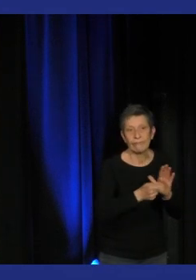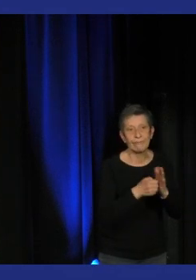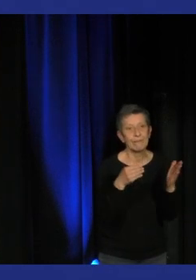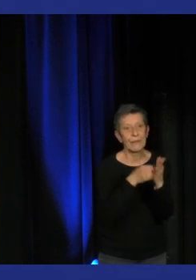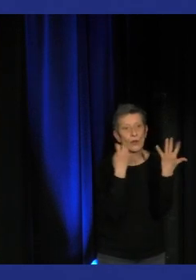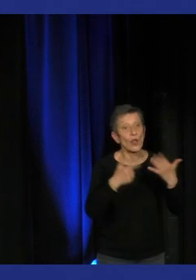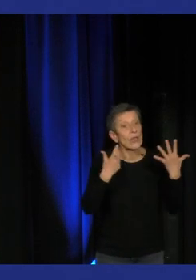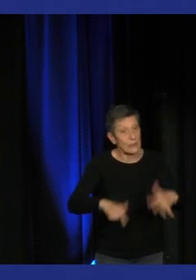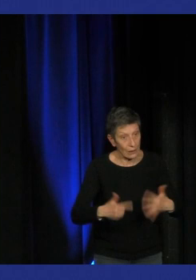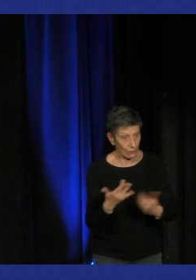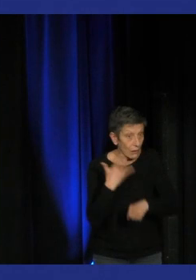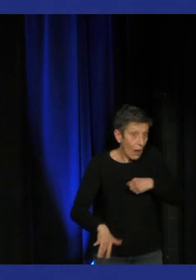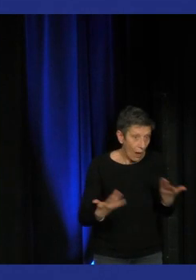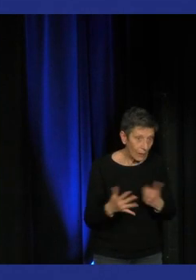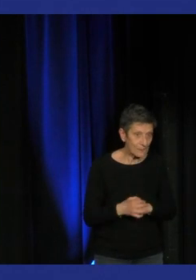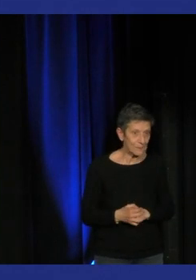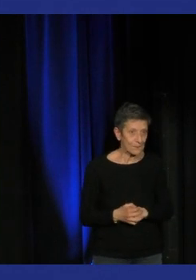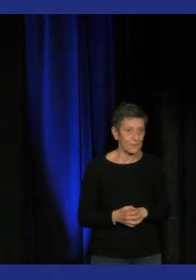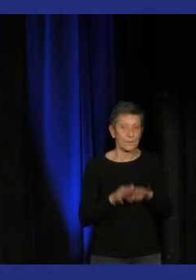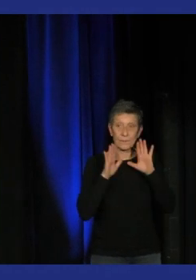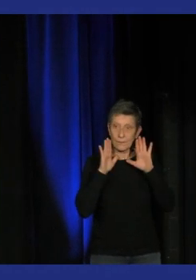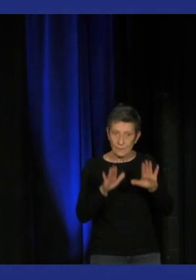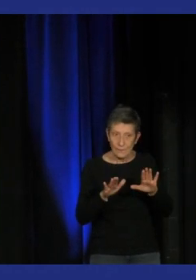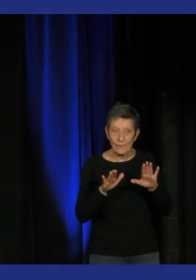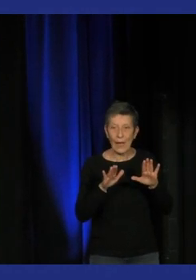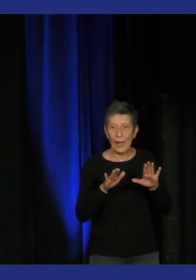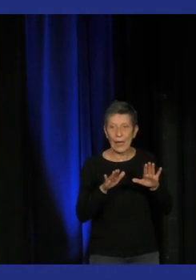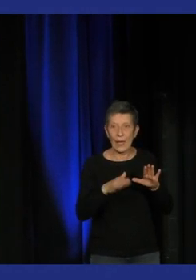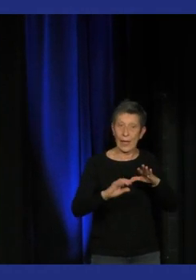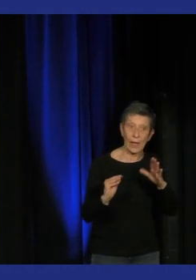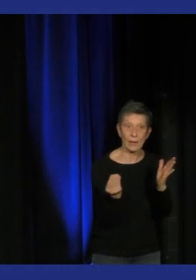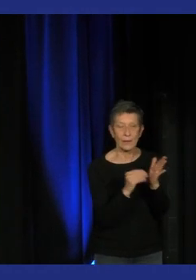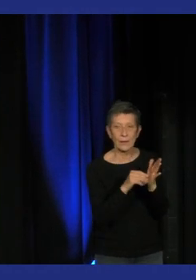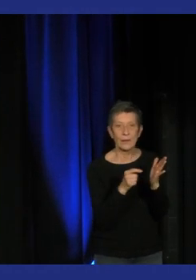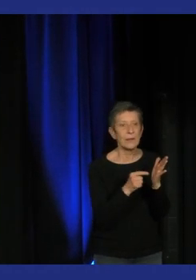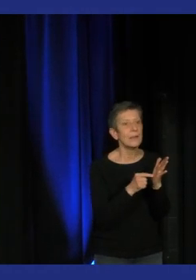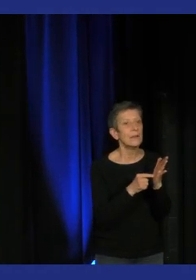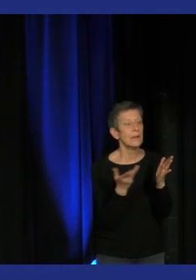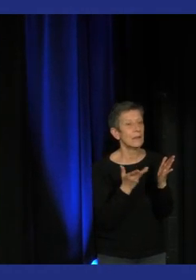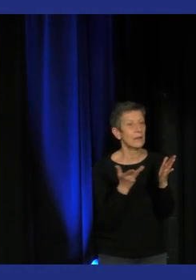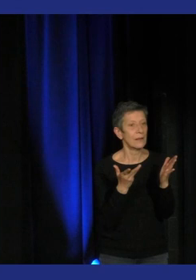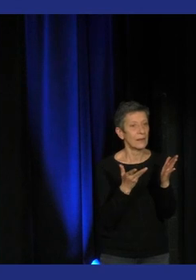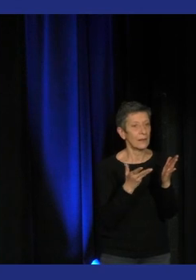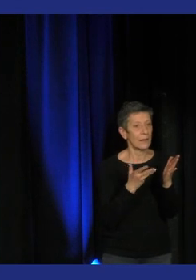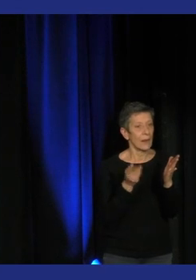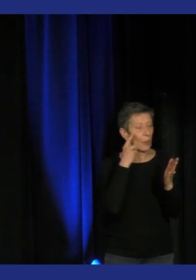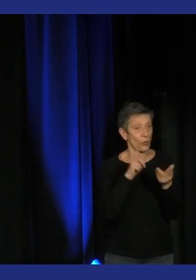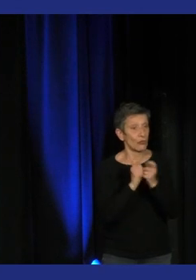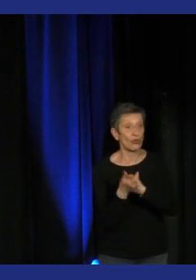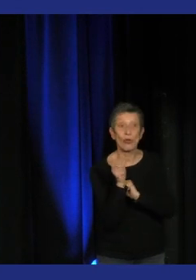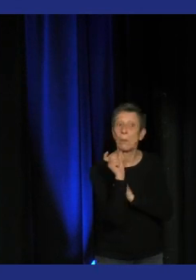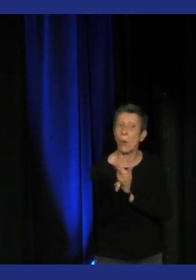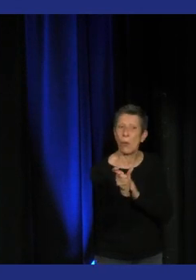à ce moment-là, il apparaît pour pouvoir rompre avec le terme péjoratif qui était invalide